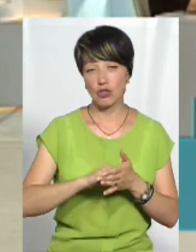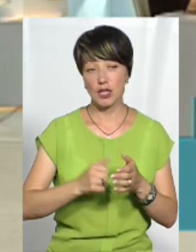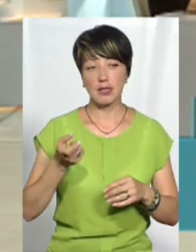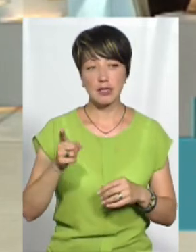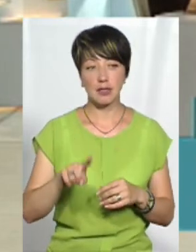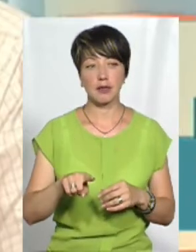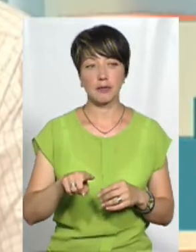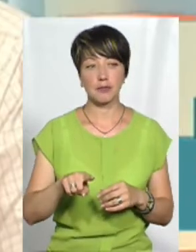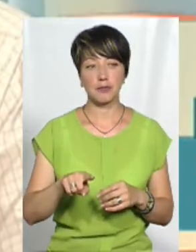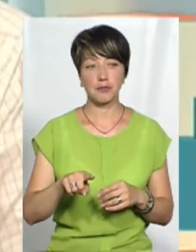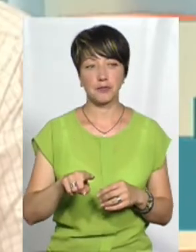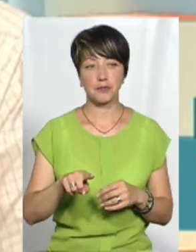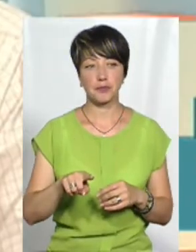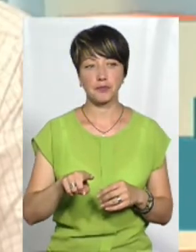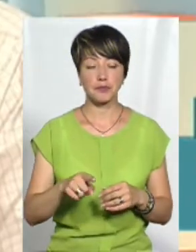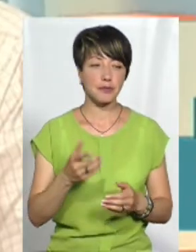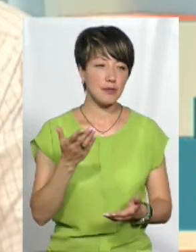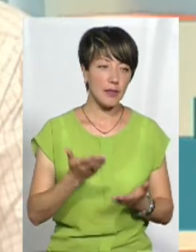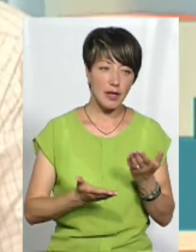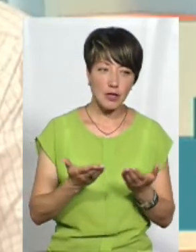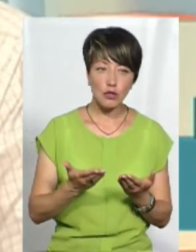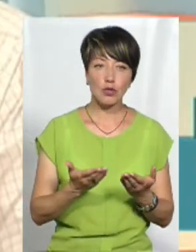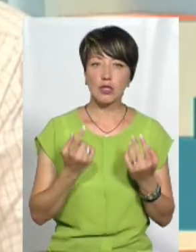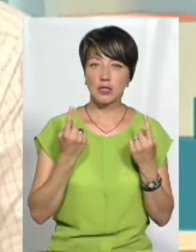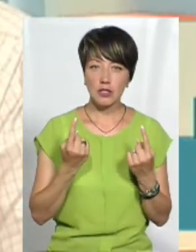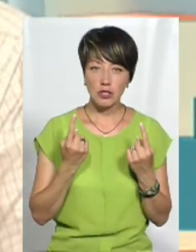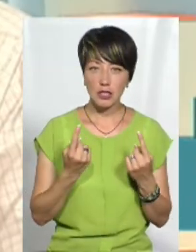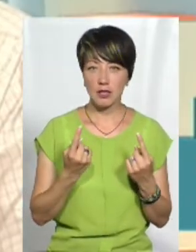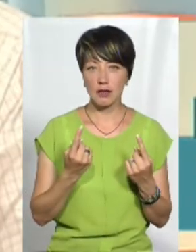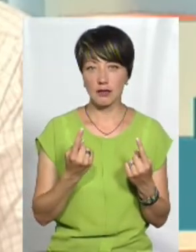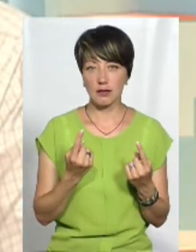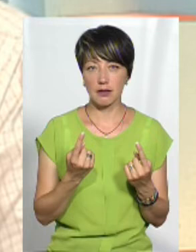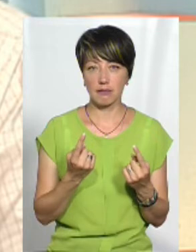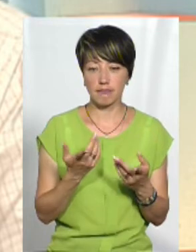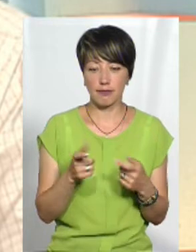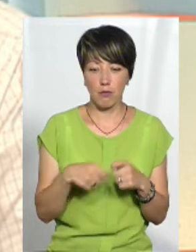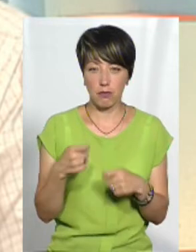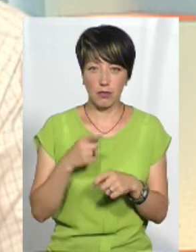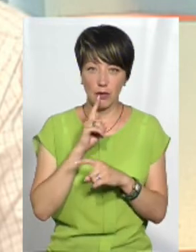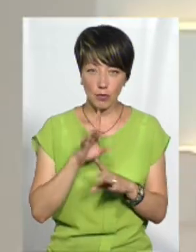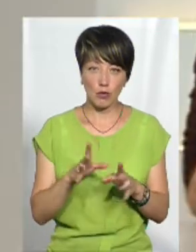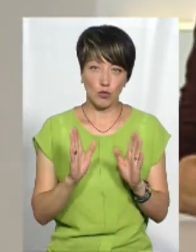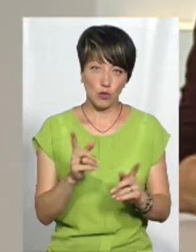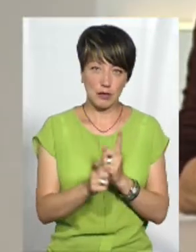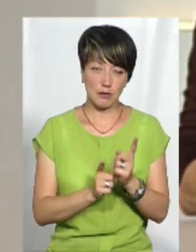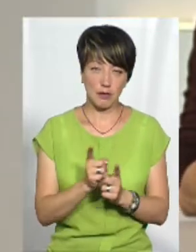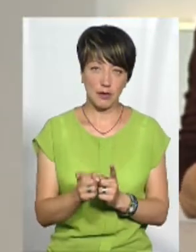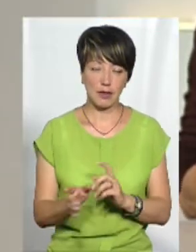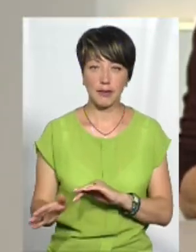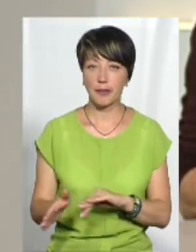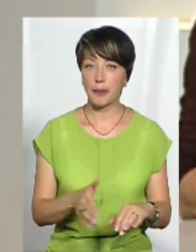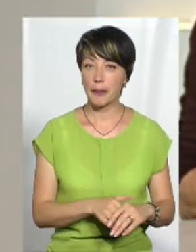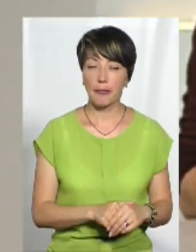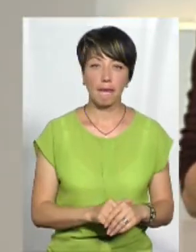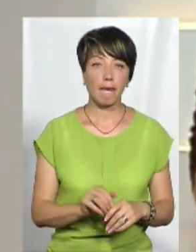те, ну, якщо ніяких таких значних відхилень не буде, то будемо очікувати от таких от змін. Про те,